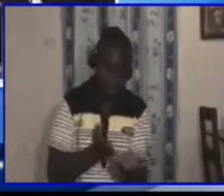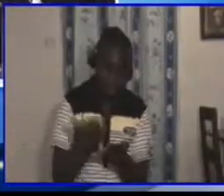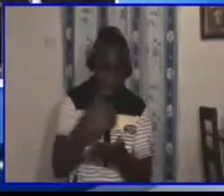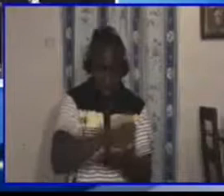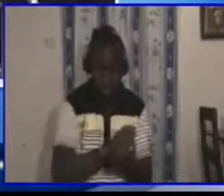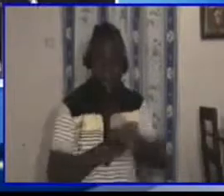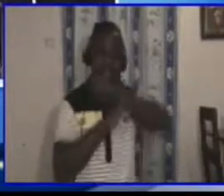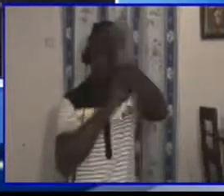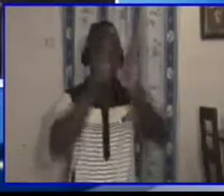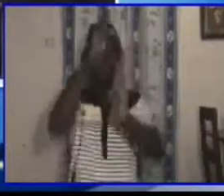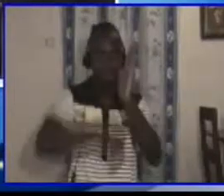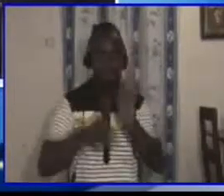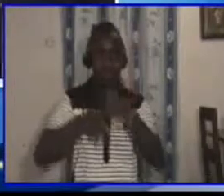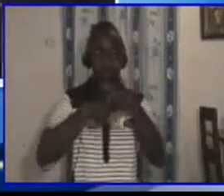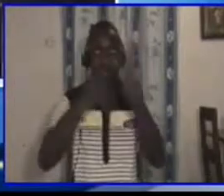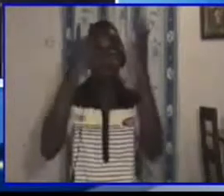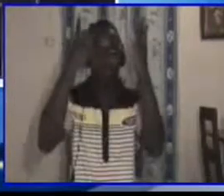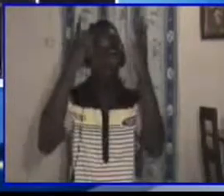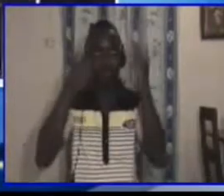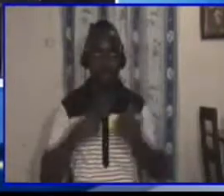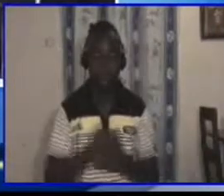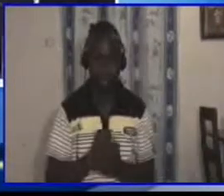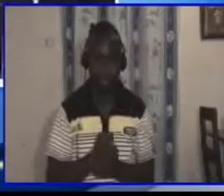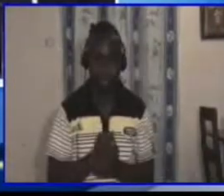capitolo 2 verso 20